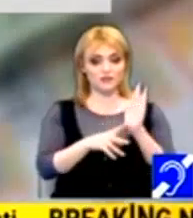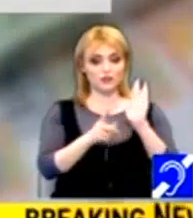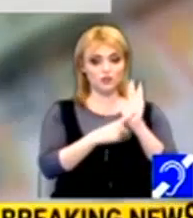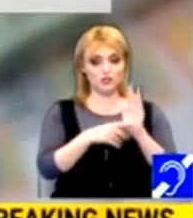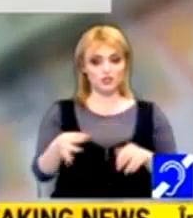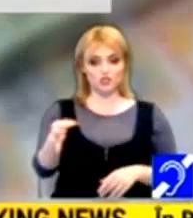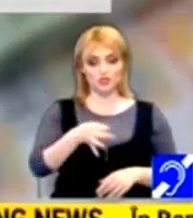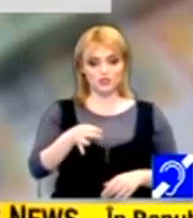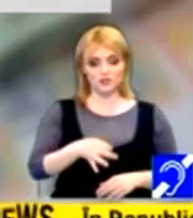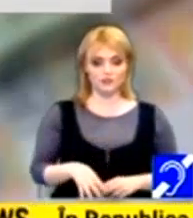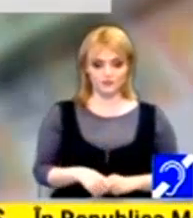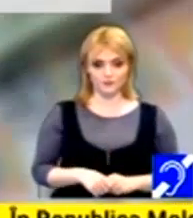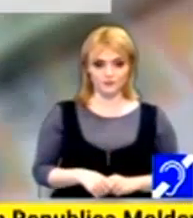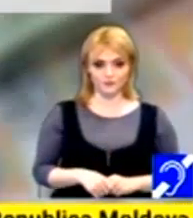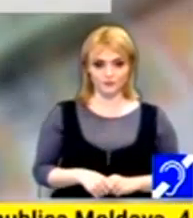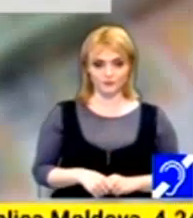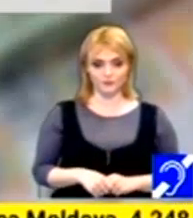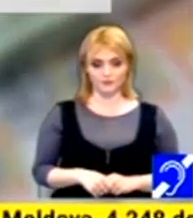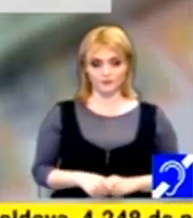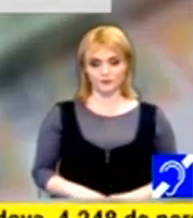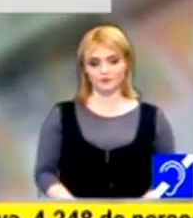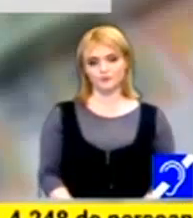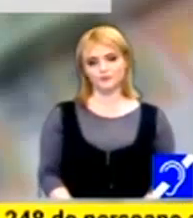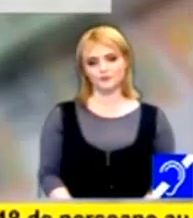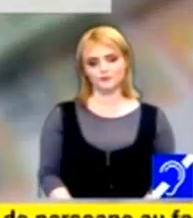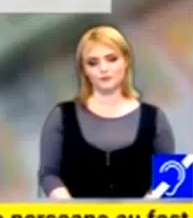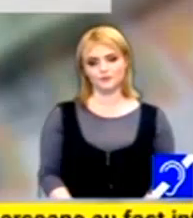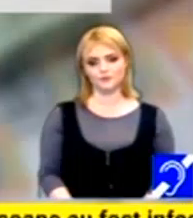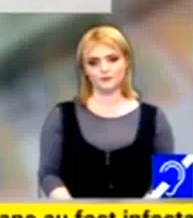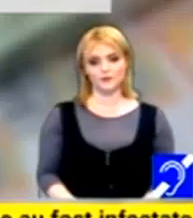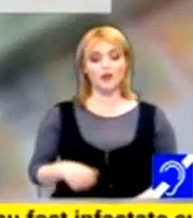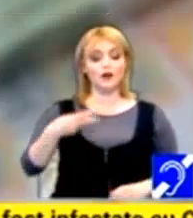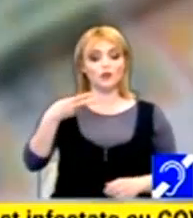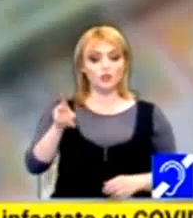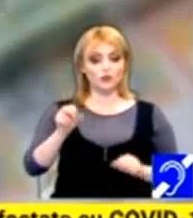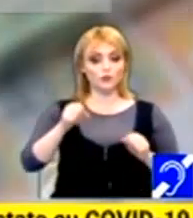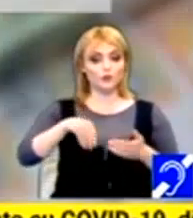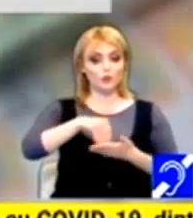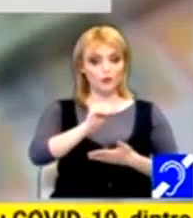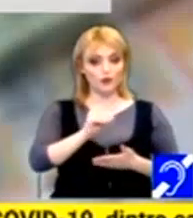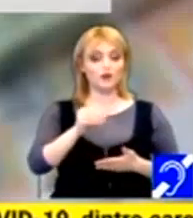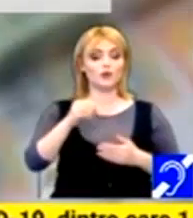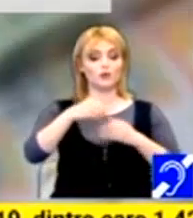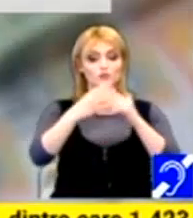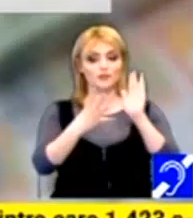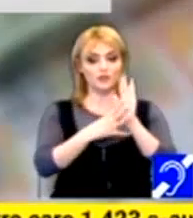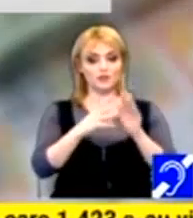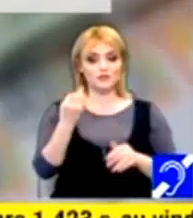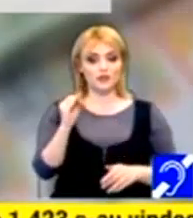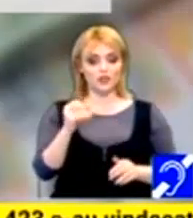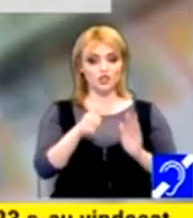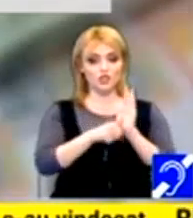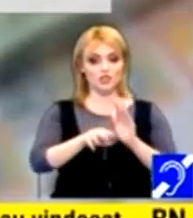de 17,96 de bani pentru un dolar american, cu 2 bani mai mult decât astăzi. Euro se scumpește cu 13